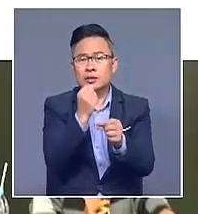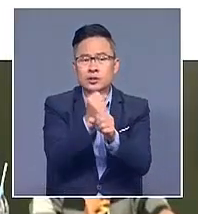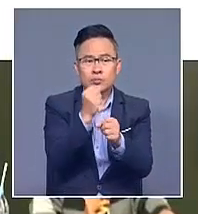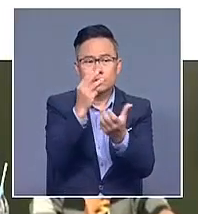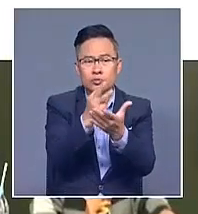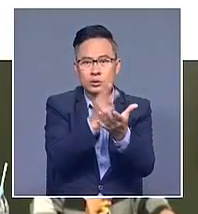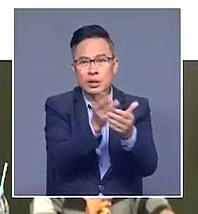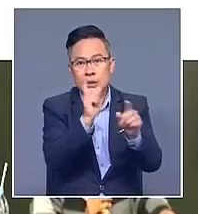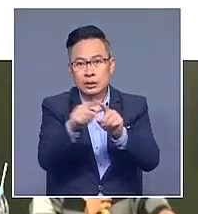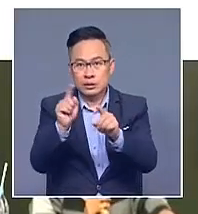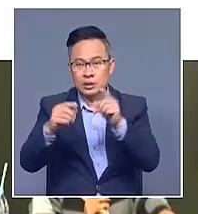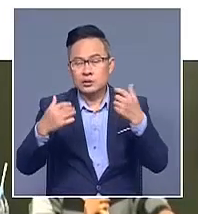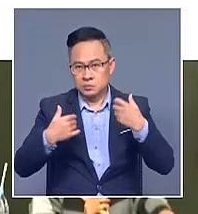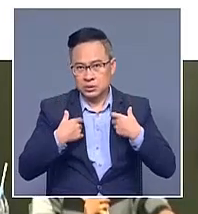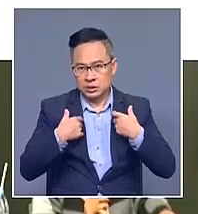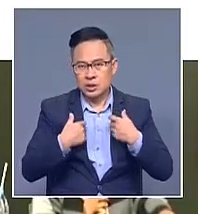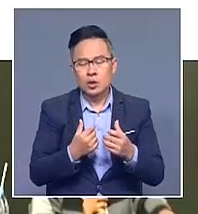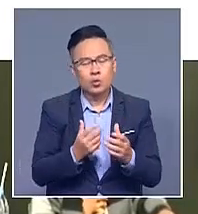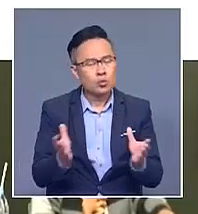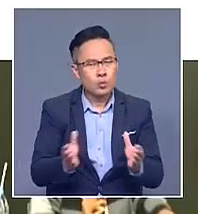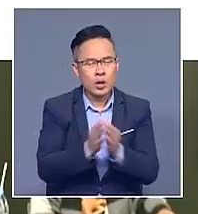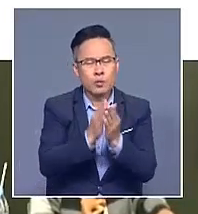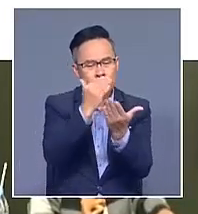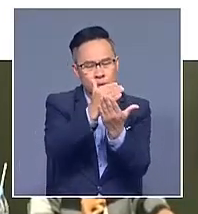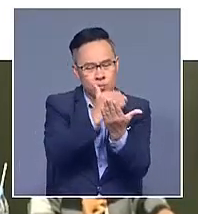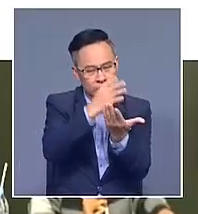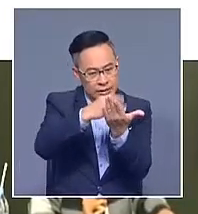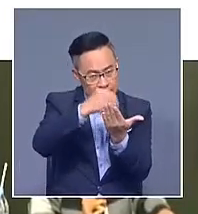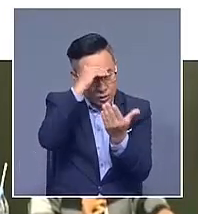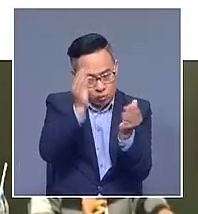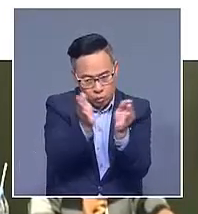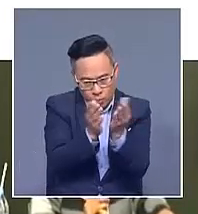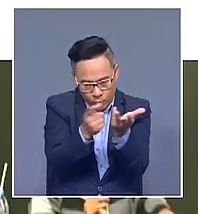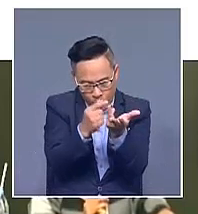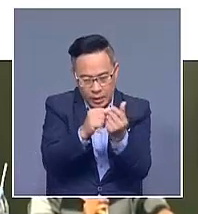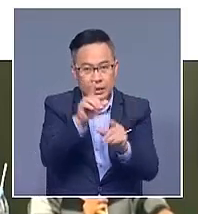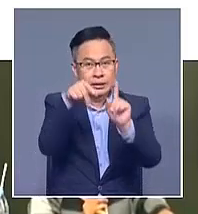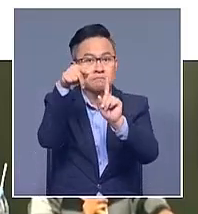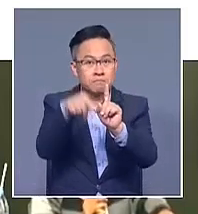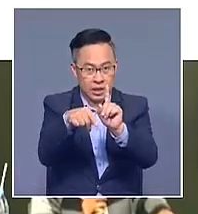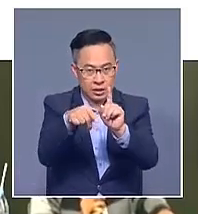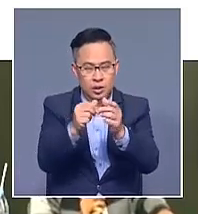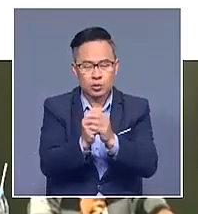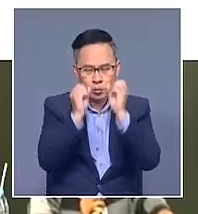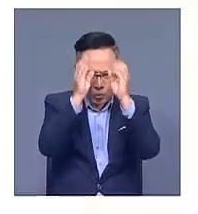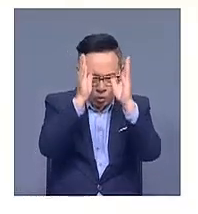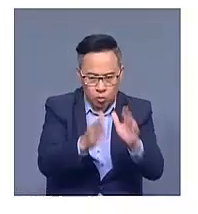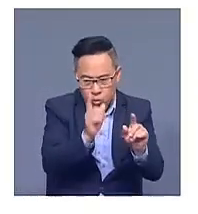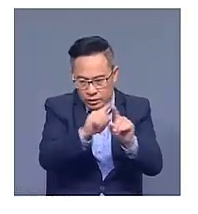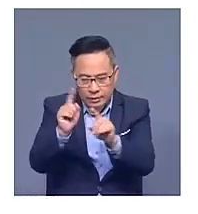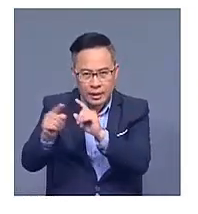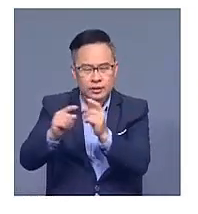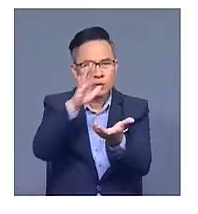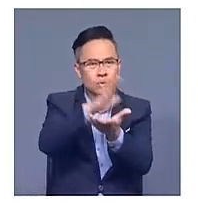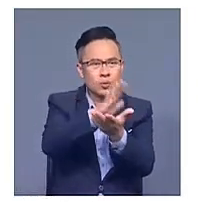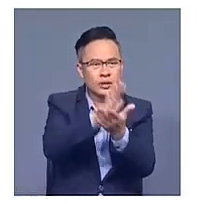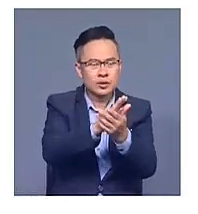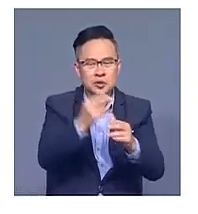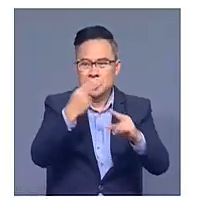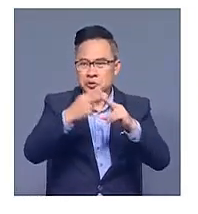ทุกๆวิชาเลยแล้วก็มีทั้งหมด 1,000 บทเรียนโดยที่ติวเตอร์จากทุกวิชาทุกสถาบัน